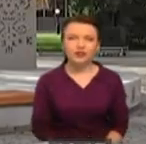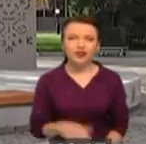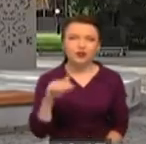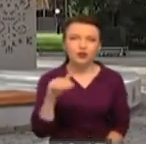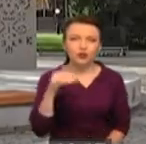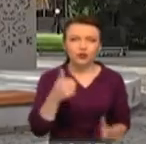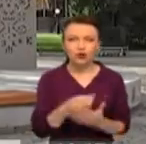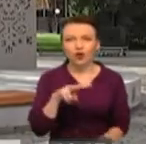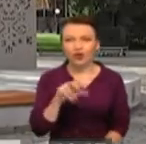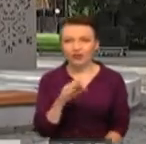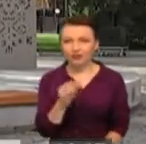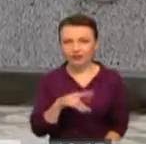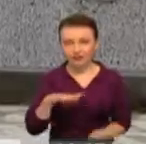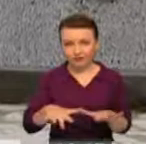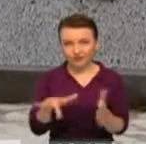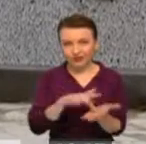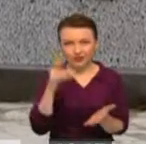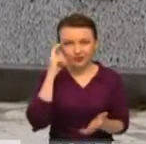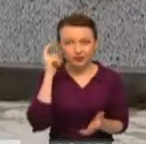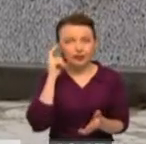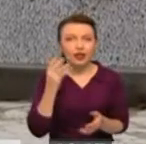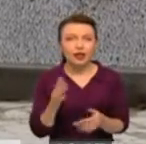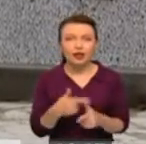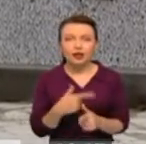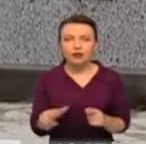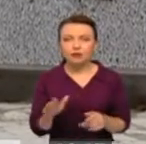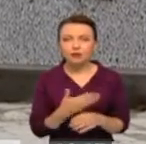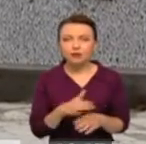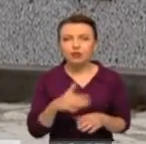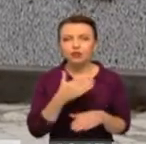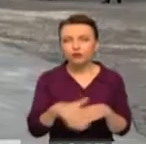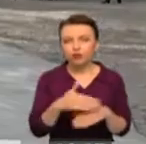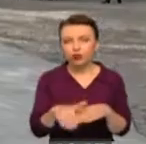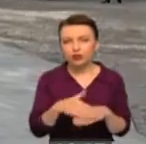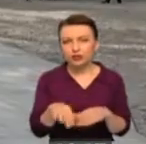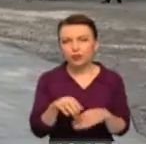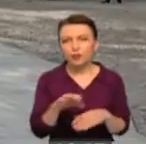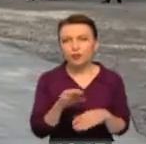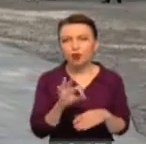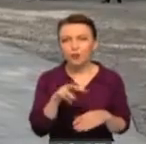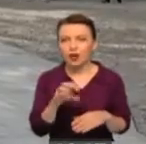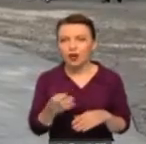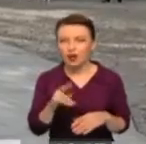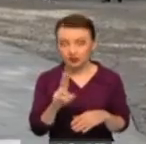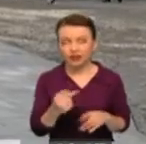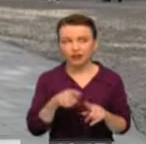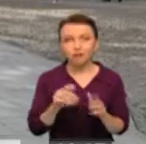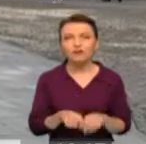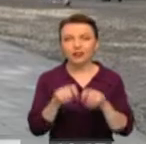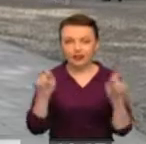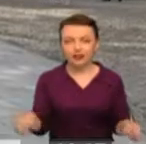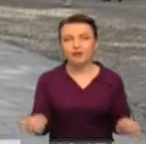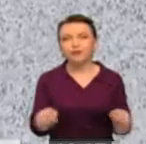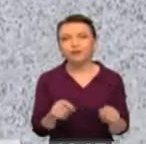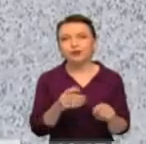Доторкнутися до Латвії у Києві. Між вулицею Михайла Омеляновича Павленка і Бутишевим провулком відкрили оновлений сквер, у якому можна побачити